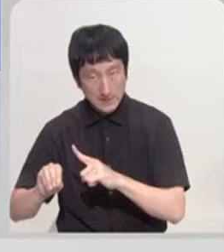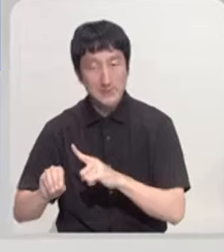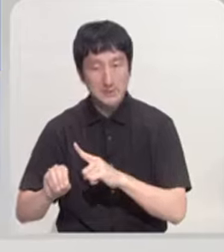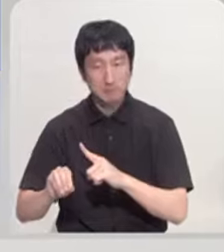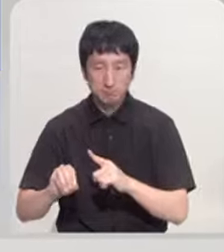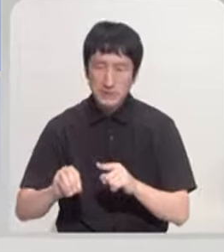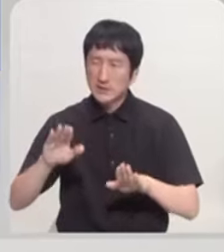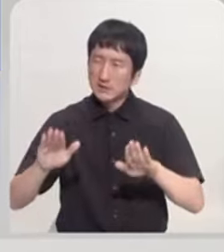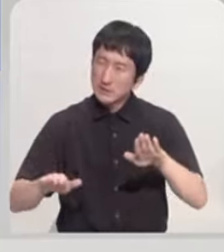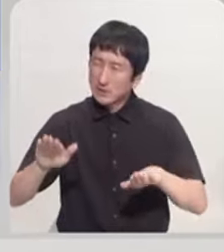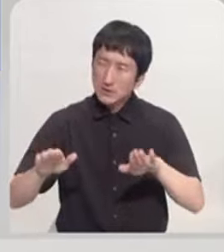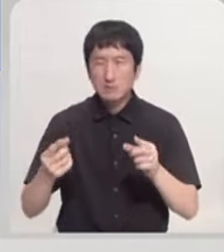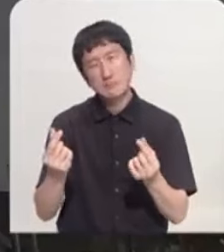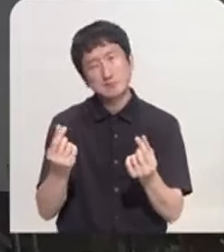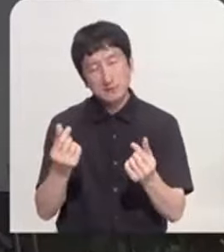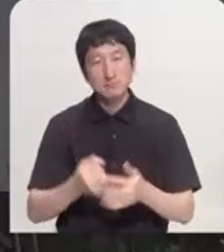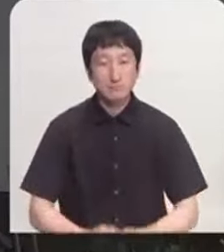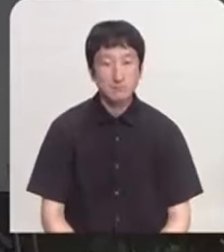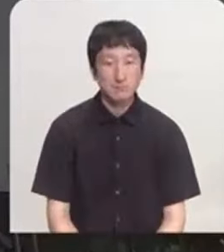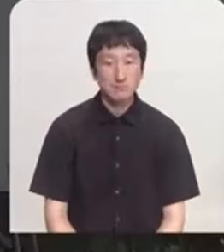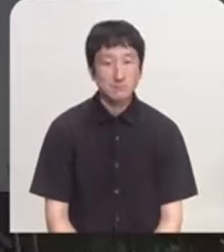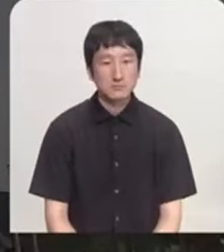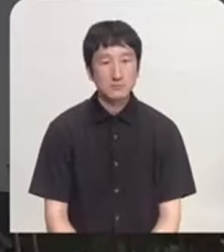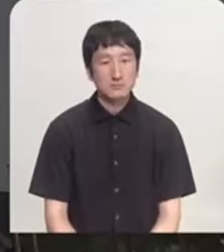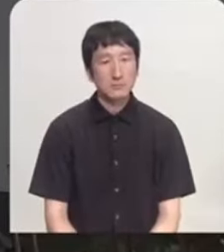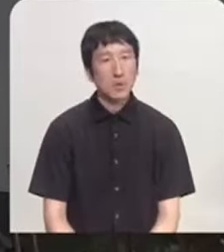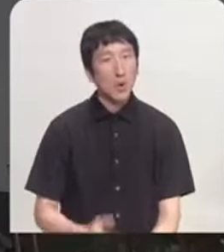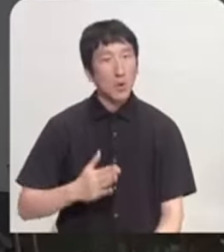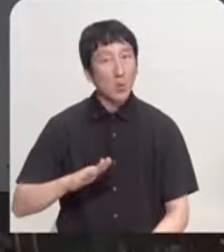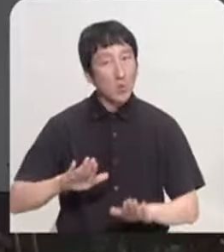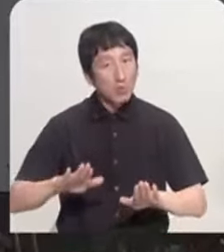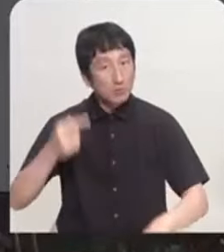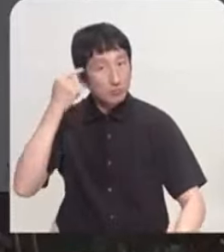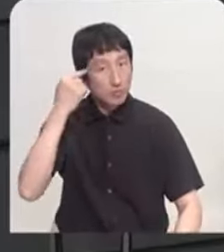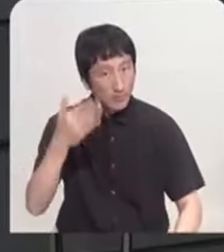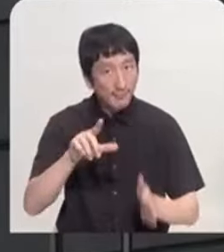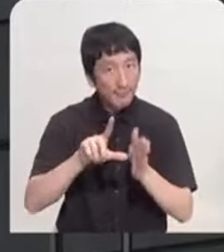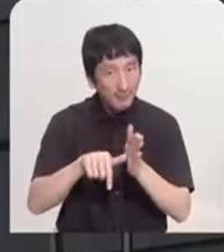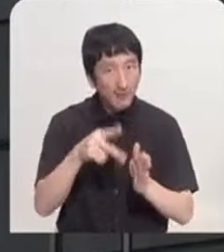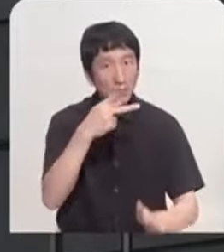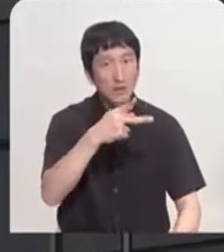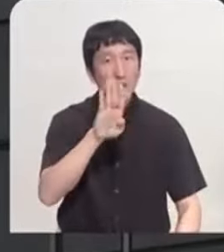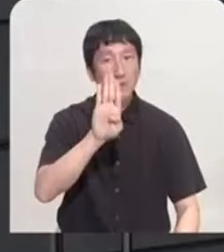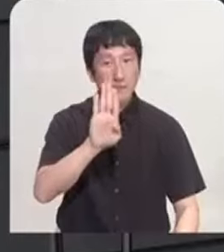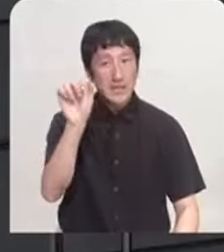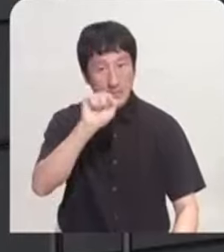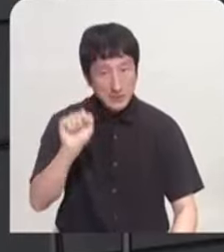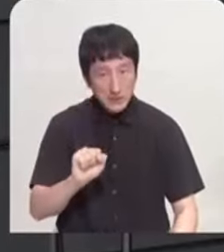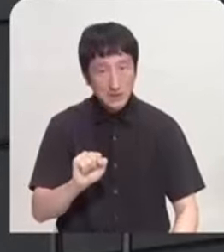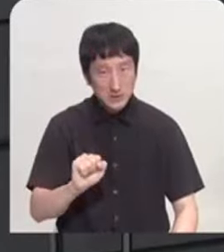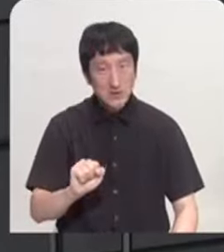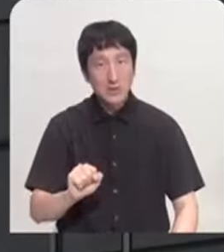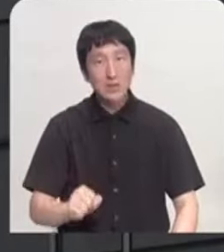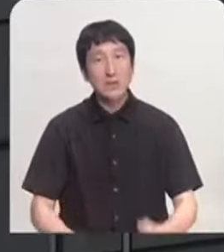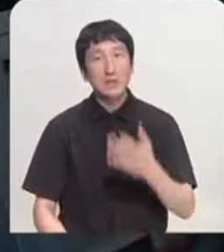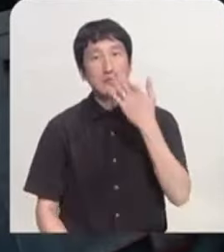5차 범이 아니었습니다 이번 여론 조사는 KBS 전주방송 종국이 지난 19일부터